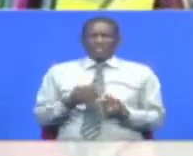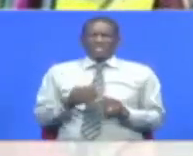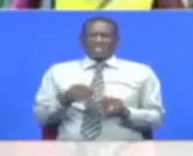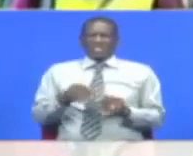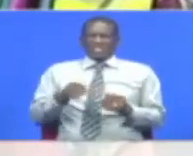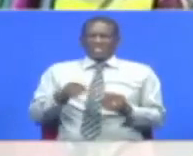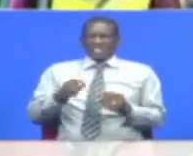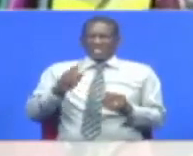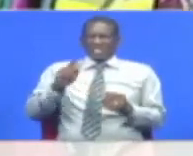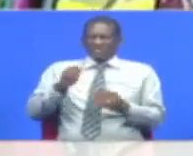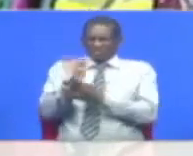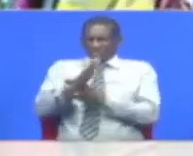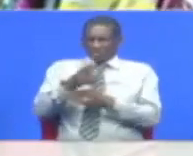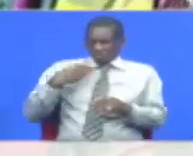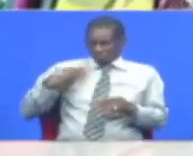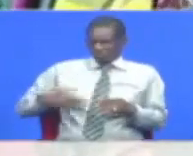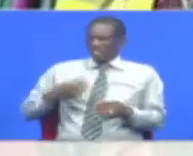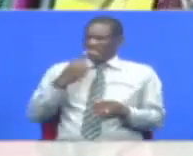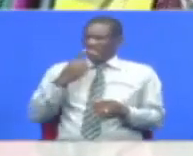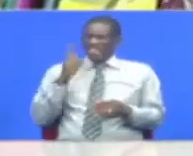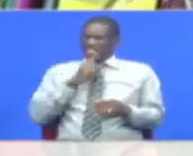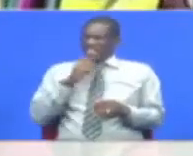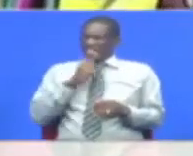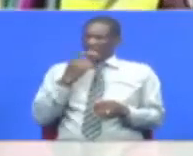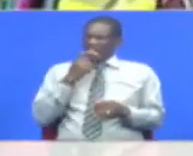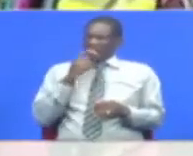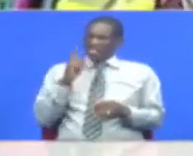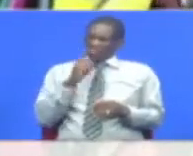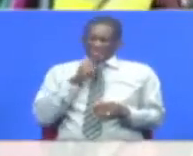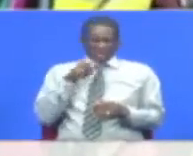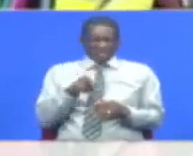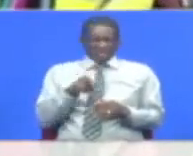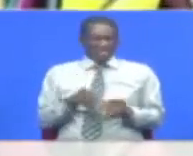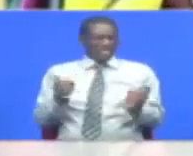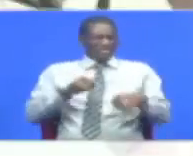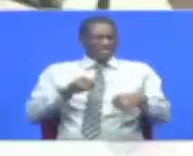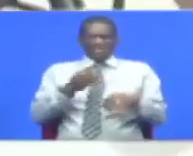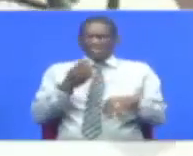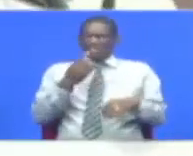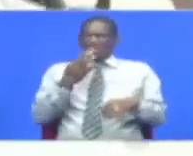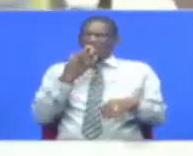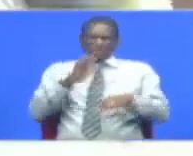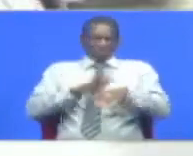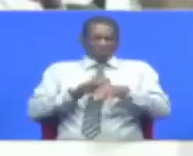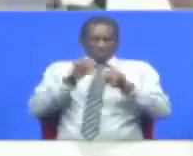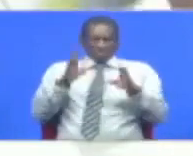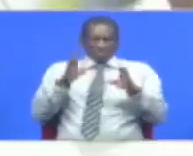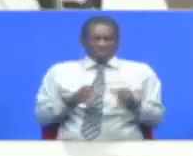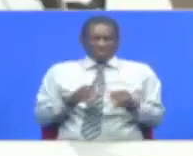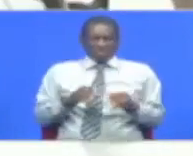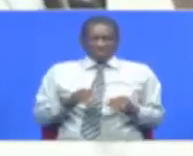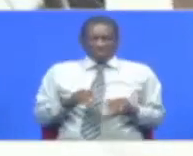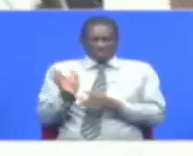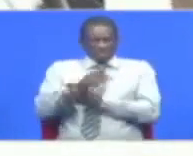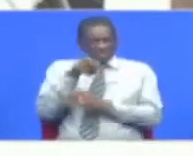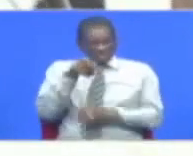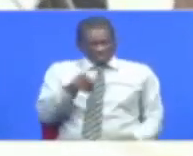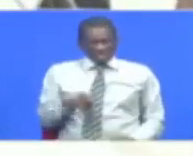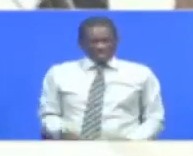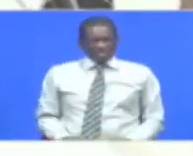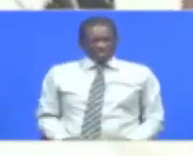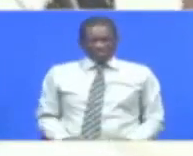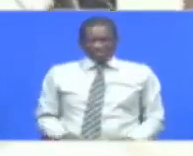kuna ukali ingine kwa ulimi, eh? It doesn't taste good, eh? Hiyo samaki hakuna hata